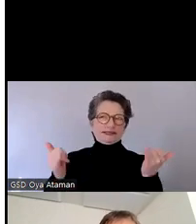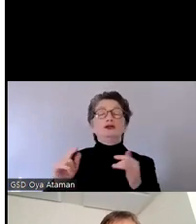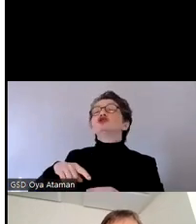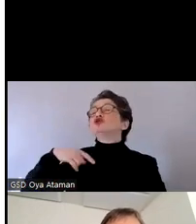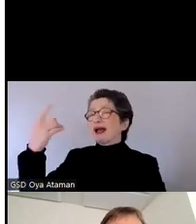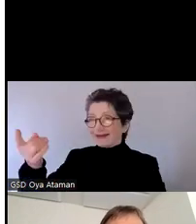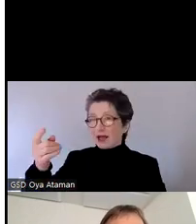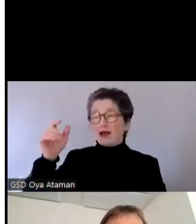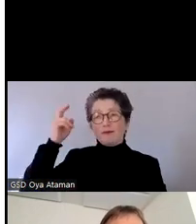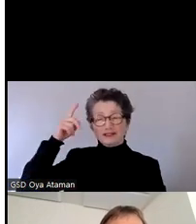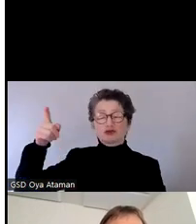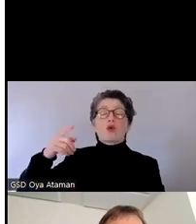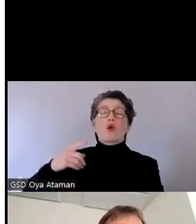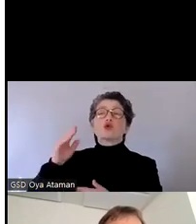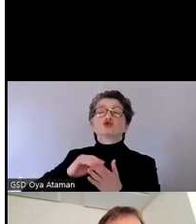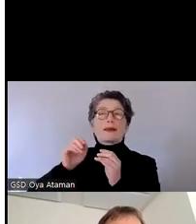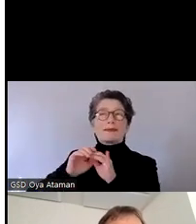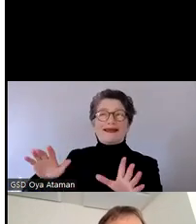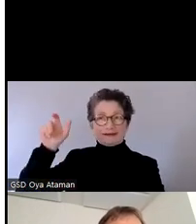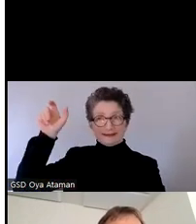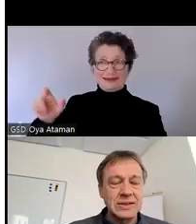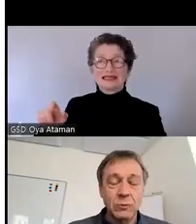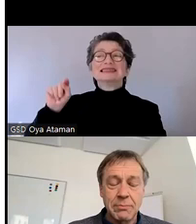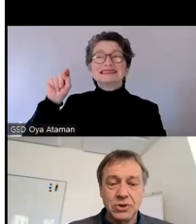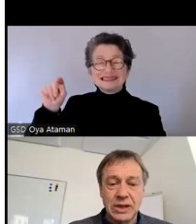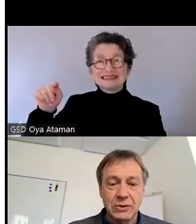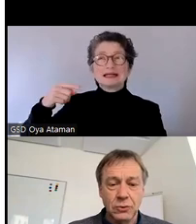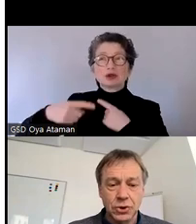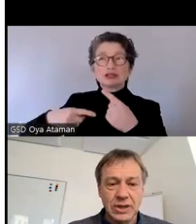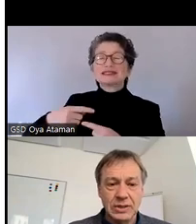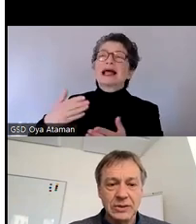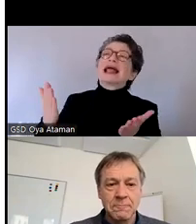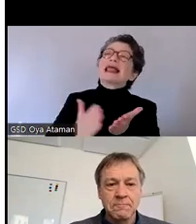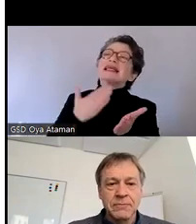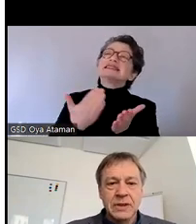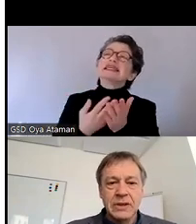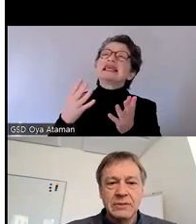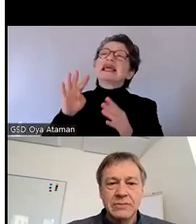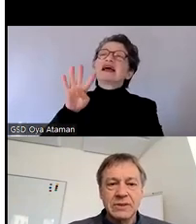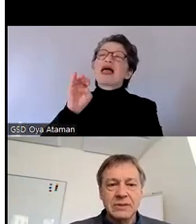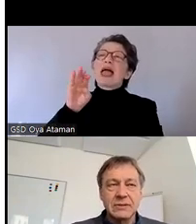Medien, in diesem Prozess Easy Web Check vorstellen.